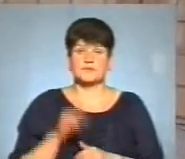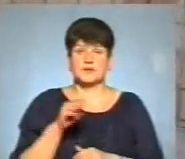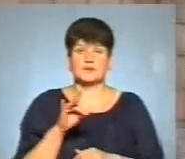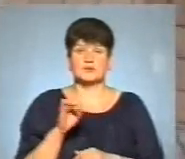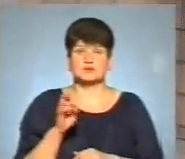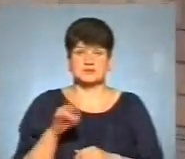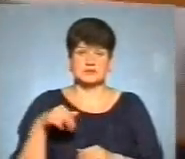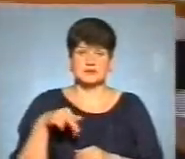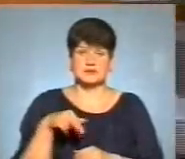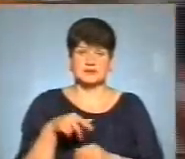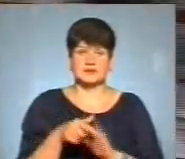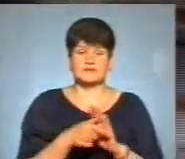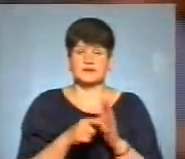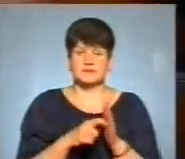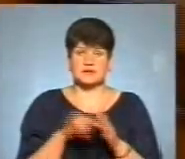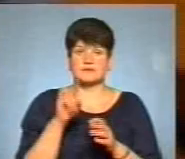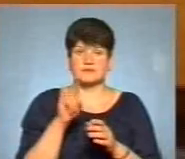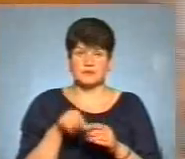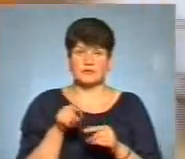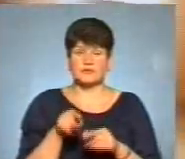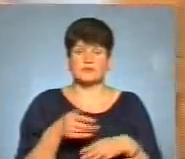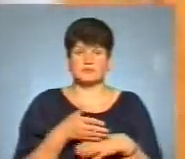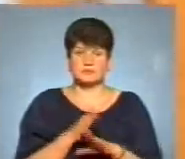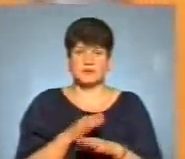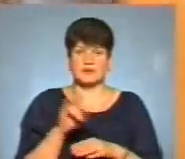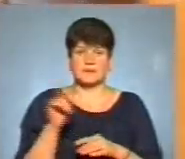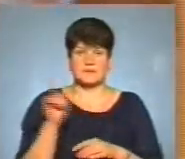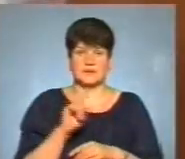Рущинська іде до кабінету, вікно у якому вибила блискавка.